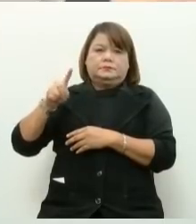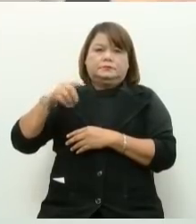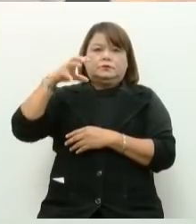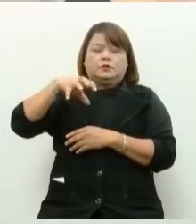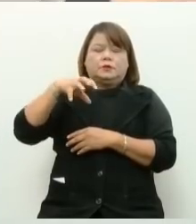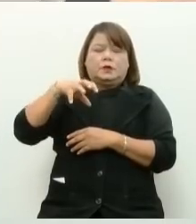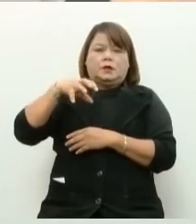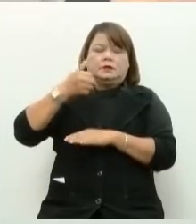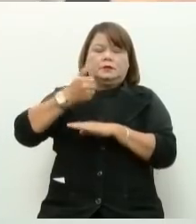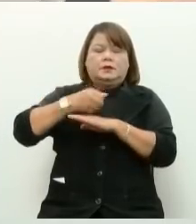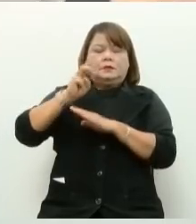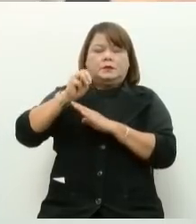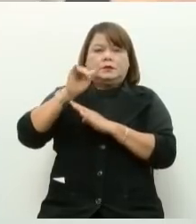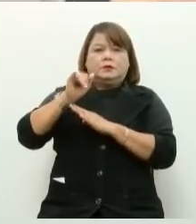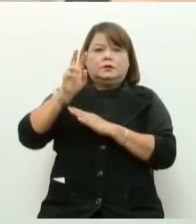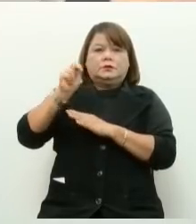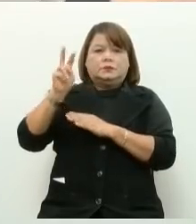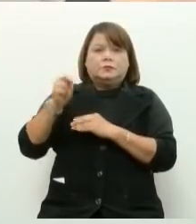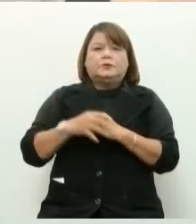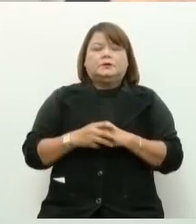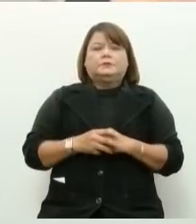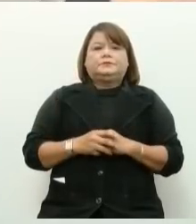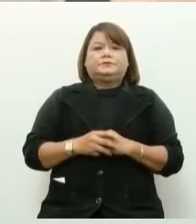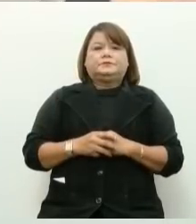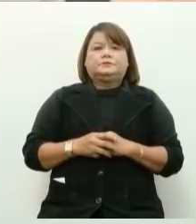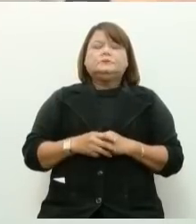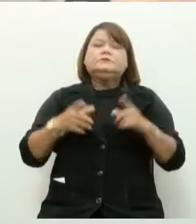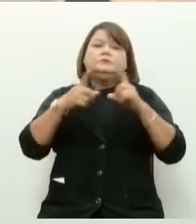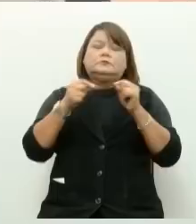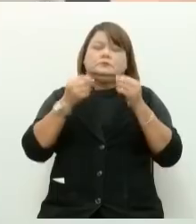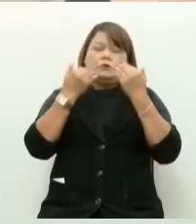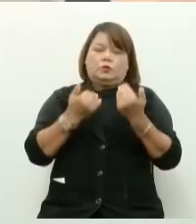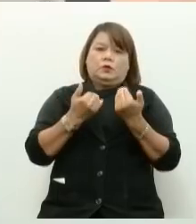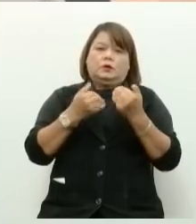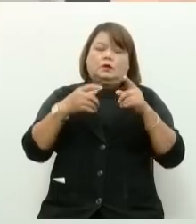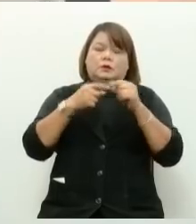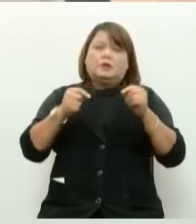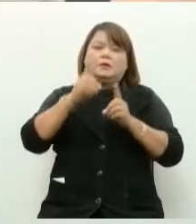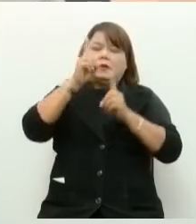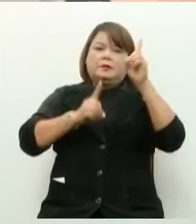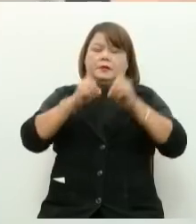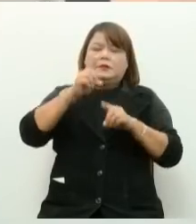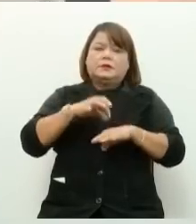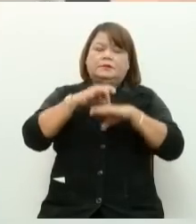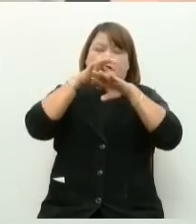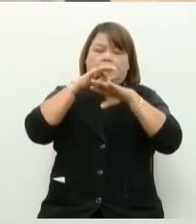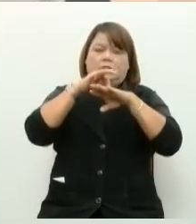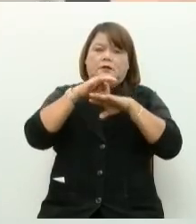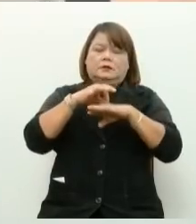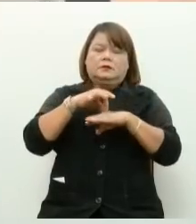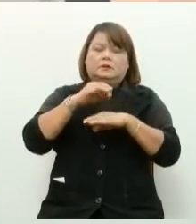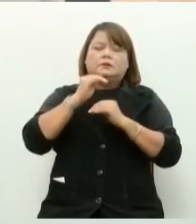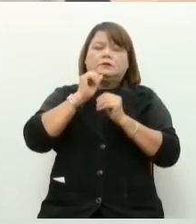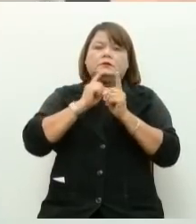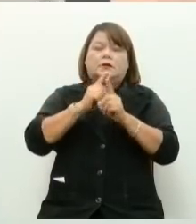กษามัธยมศึกษานนทบุรีค่ะซึ่งประเด็นในวันนี้ก็คือเรื่องการประเมินตำแหน่งและวิทยาฐานะตามเก